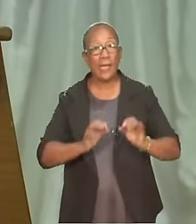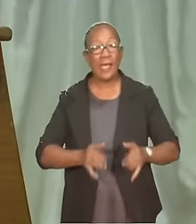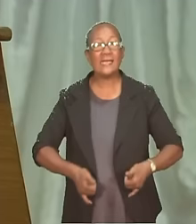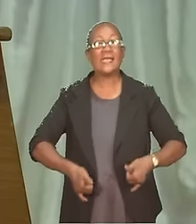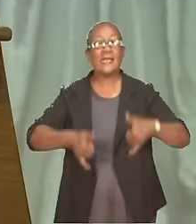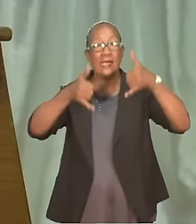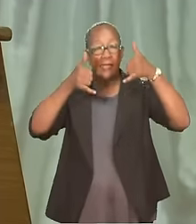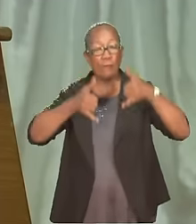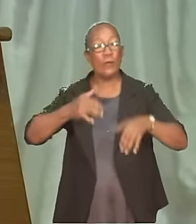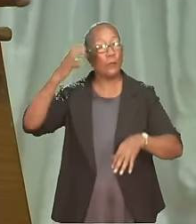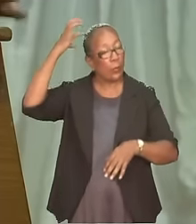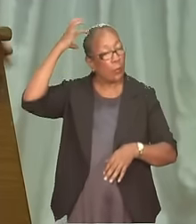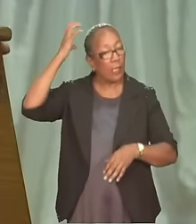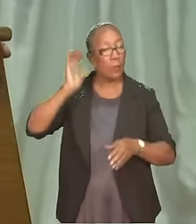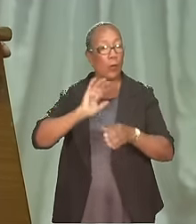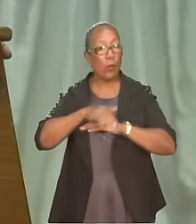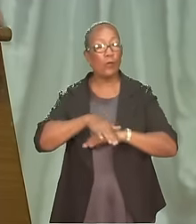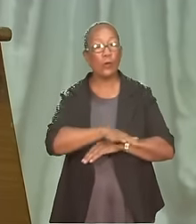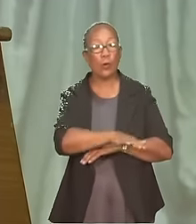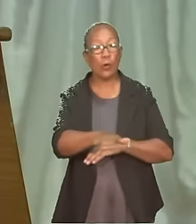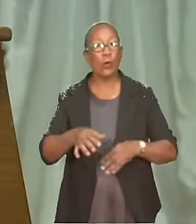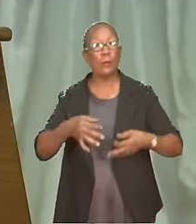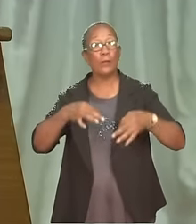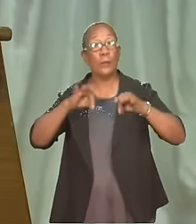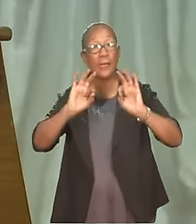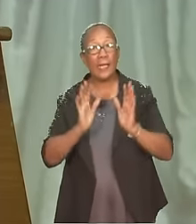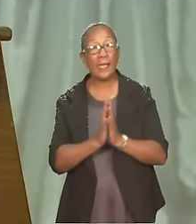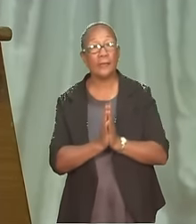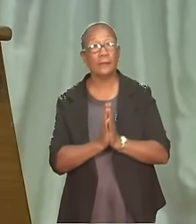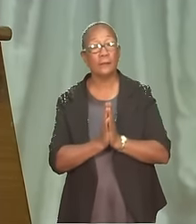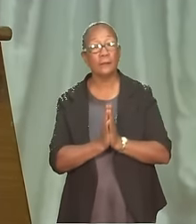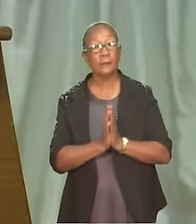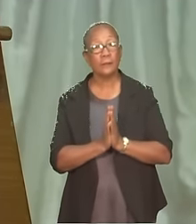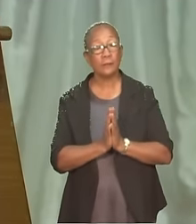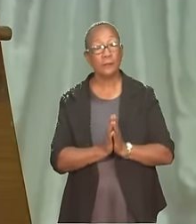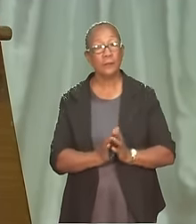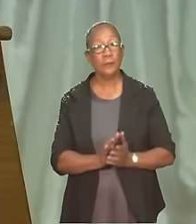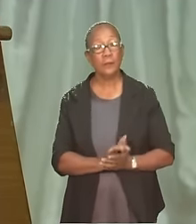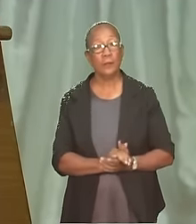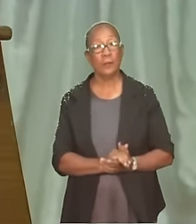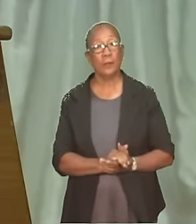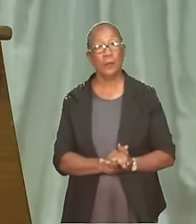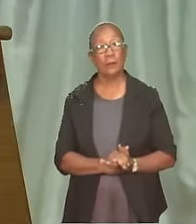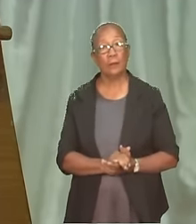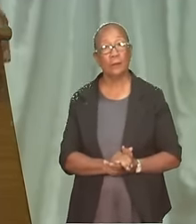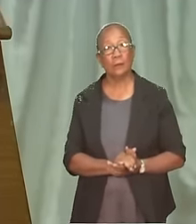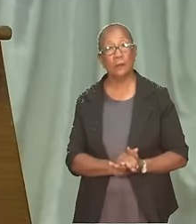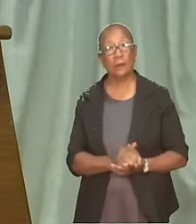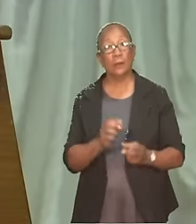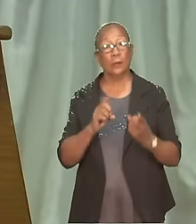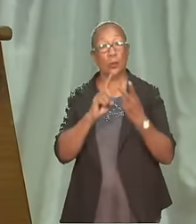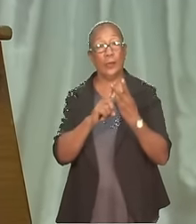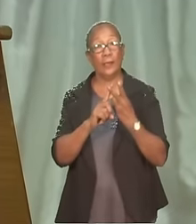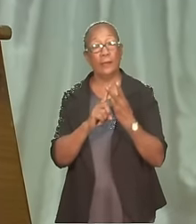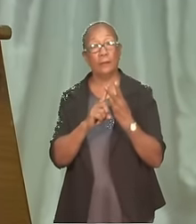conflicten. En dit staat als nummer 1 op onze agenda. 2.